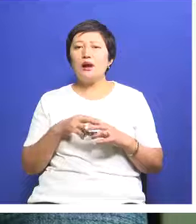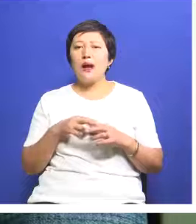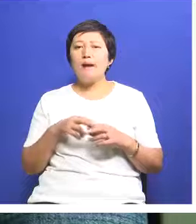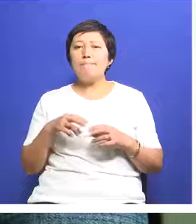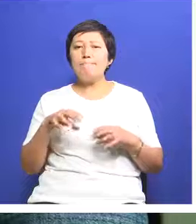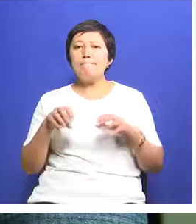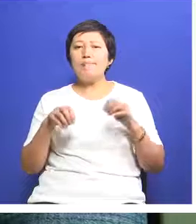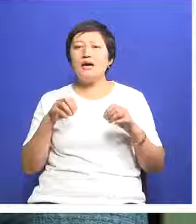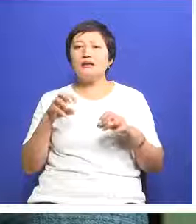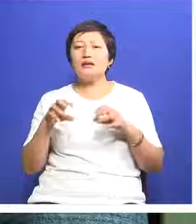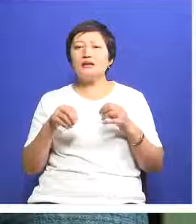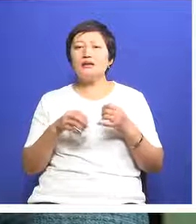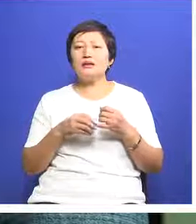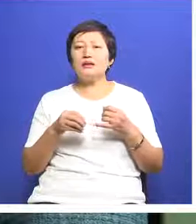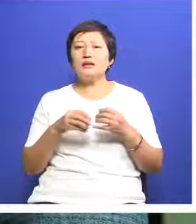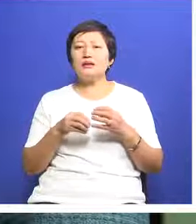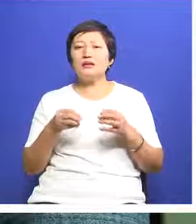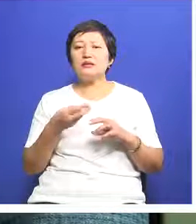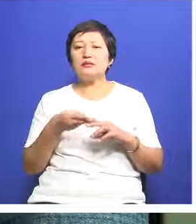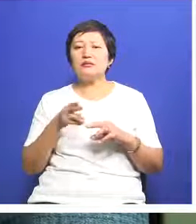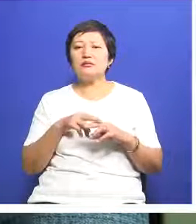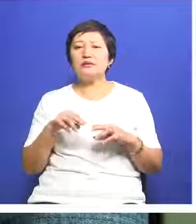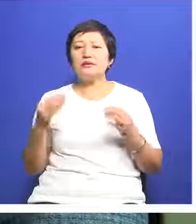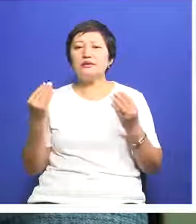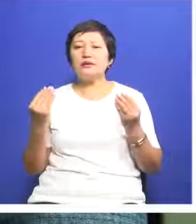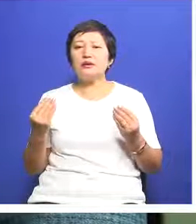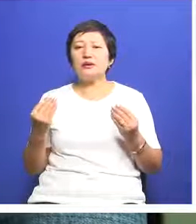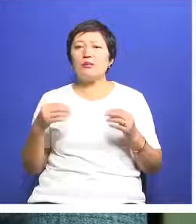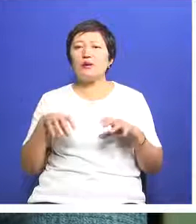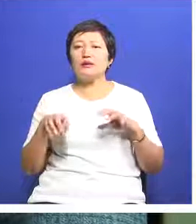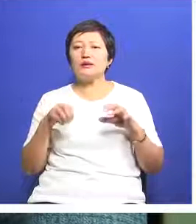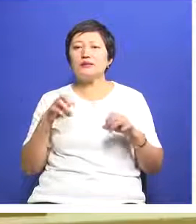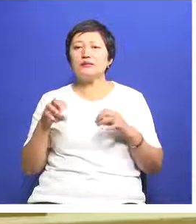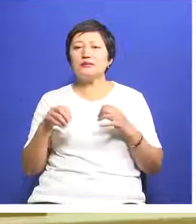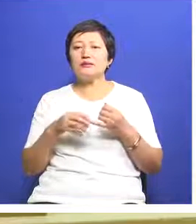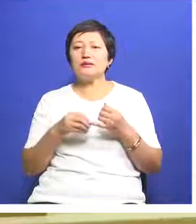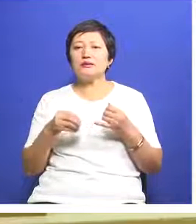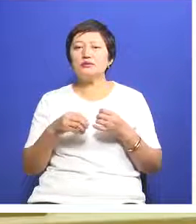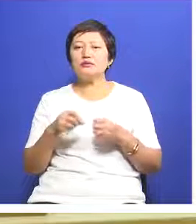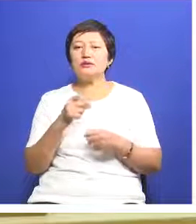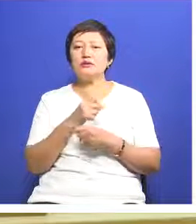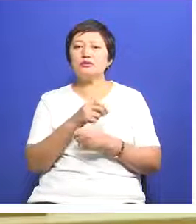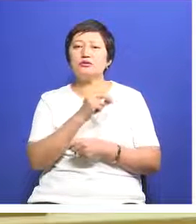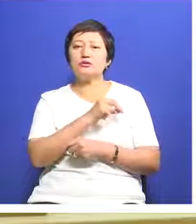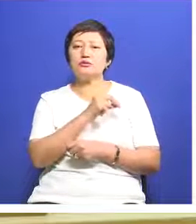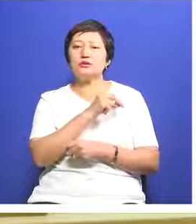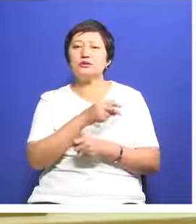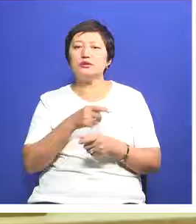мынау мақта дақылы егіледі. Бүгінгі таңда мақта дақылының жиынтық жұмыстары жүріп жатыр.